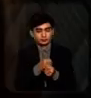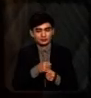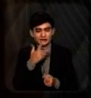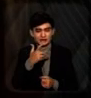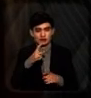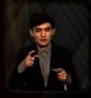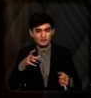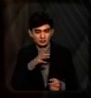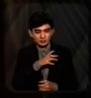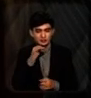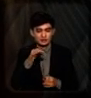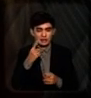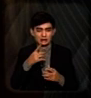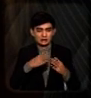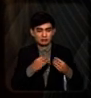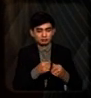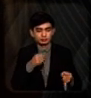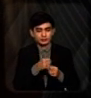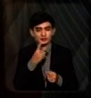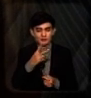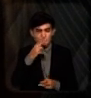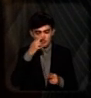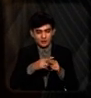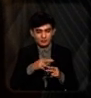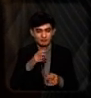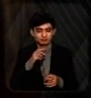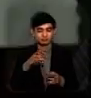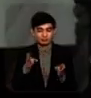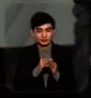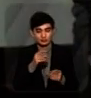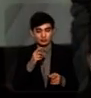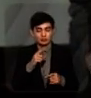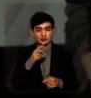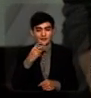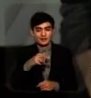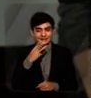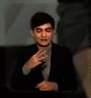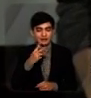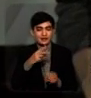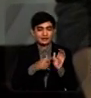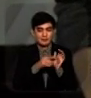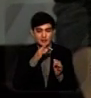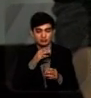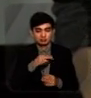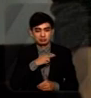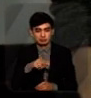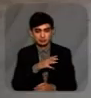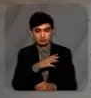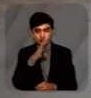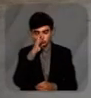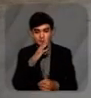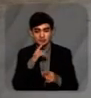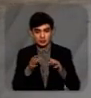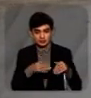сразу 3 человека из одной семьи. 2 родных братьев 27 и 33 лет погибли. Их отец спустя 4 месяца все еще